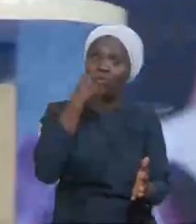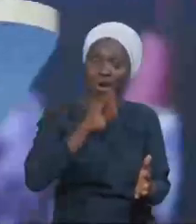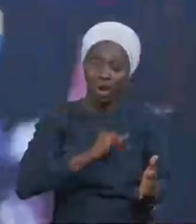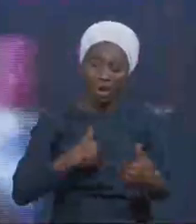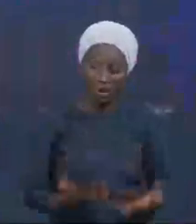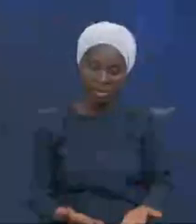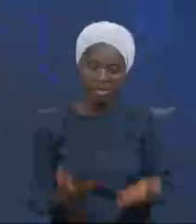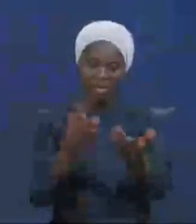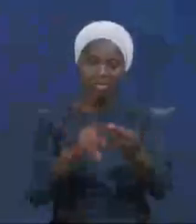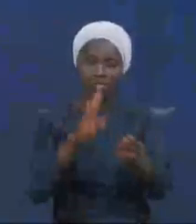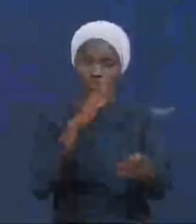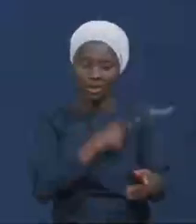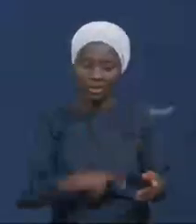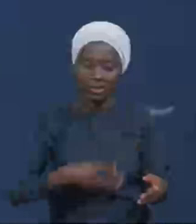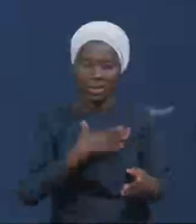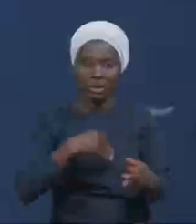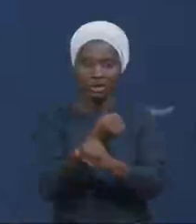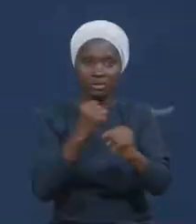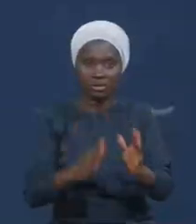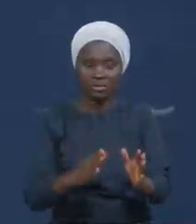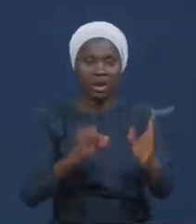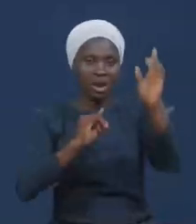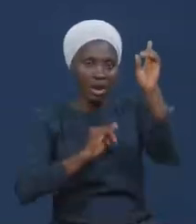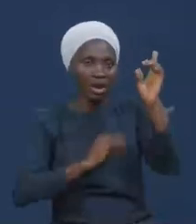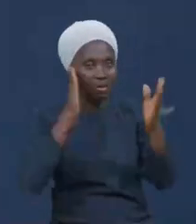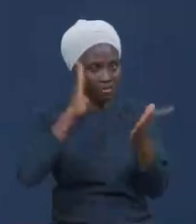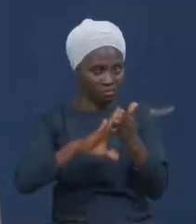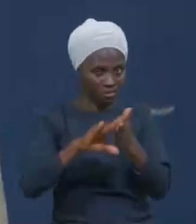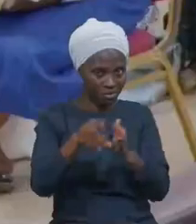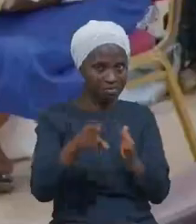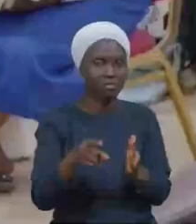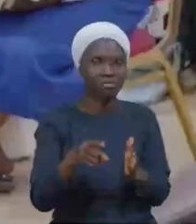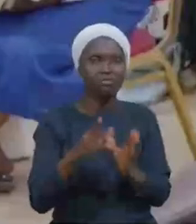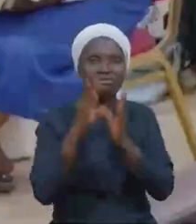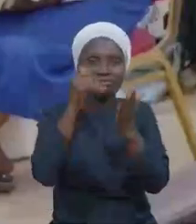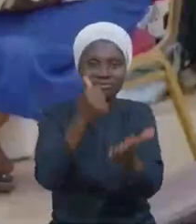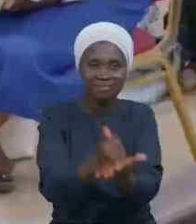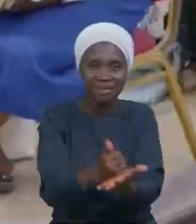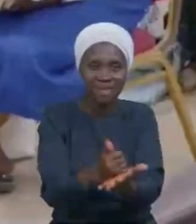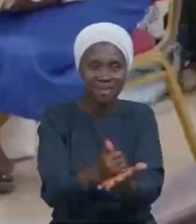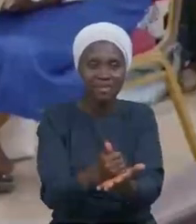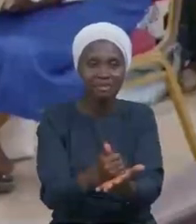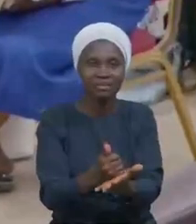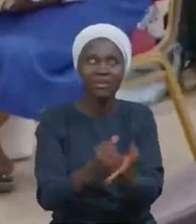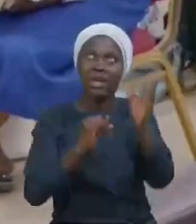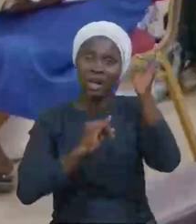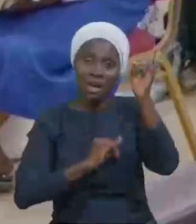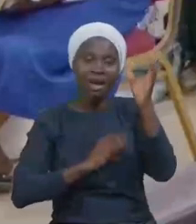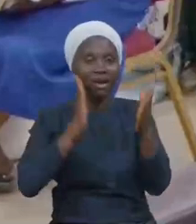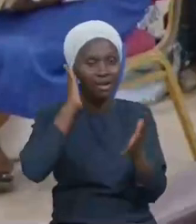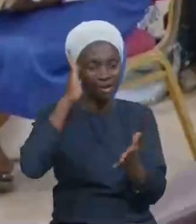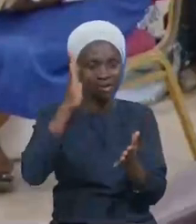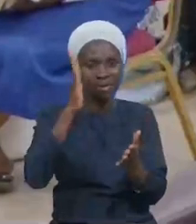sauveur, je vais te pardonner. Dis Amen. Je vais